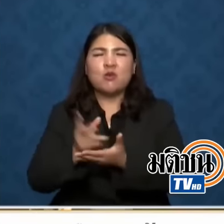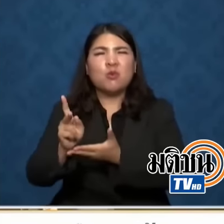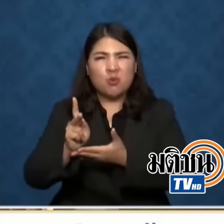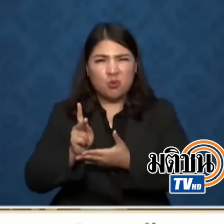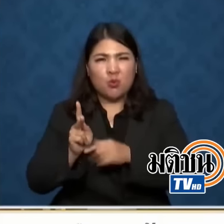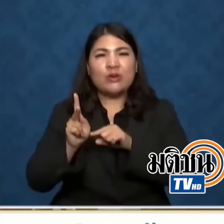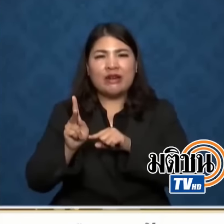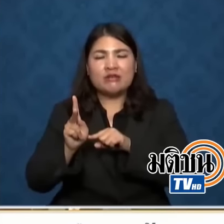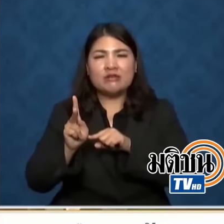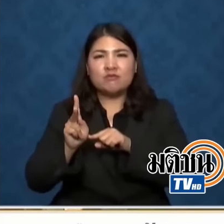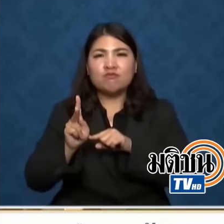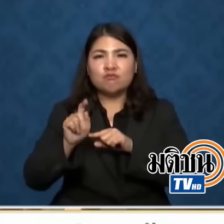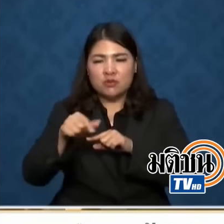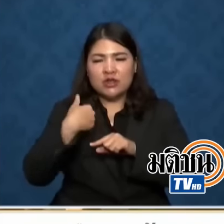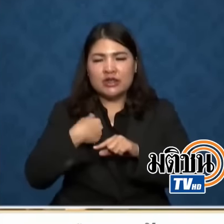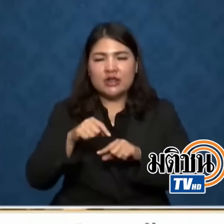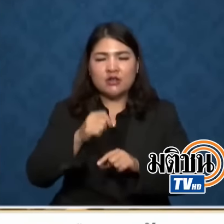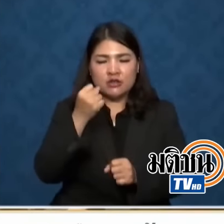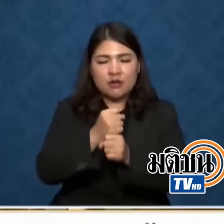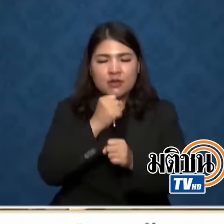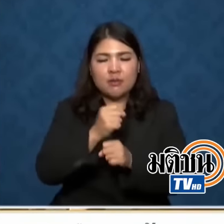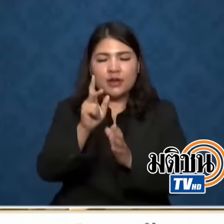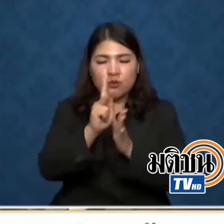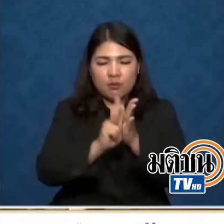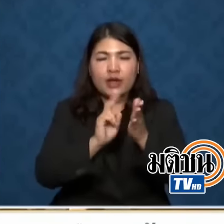สามารถทำให้ถูกกฎหมายได้ค่ะ